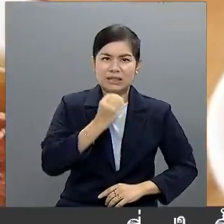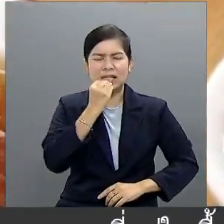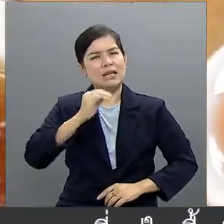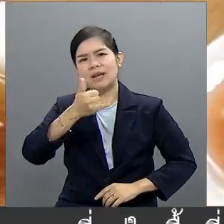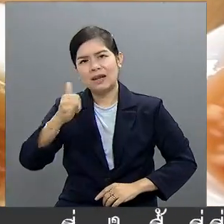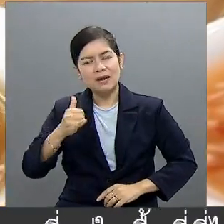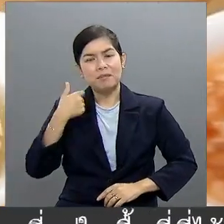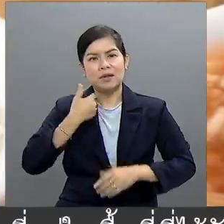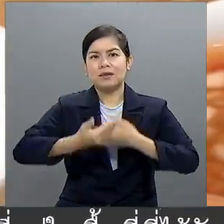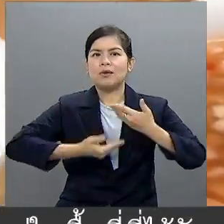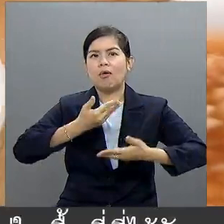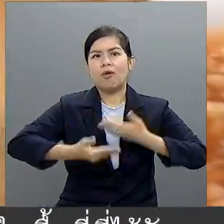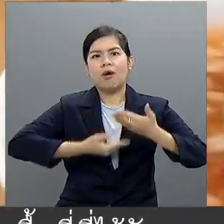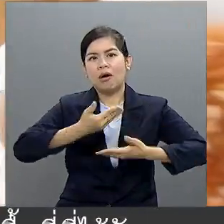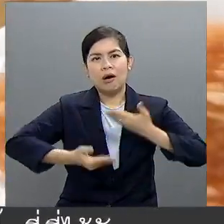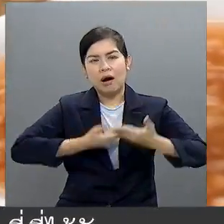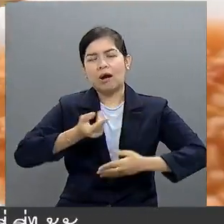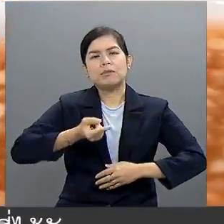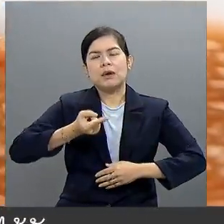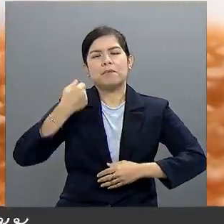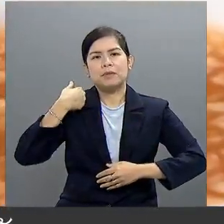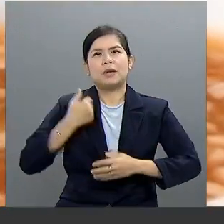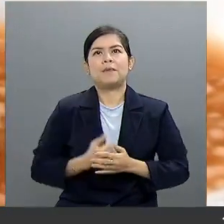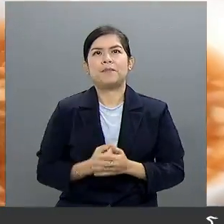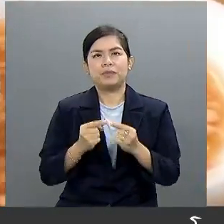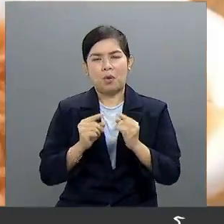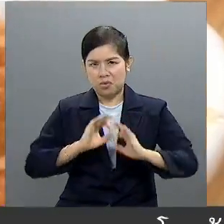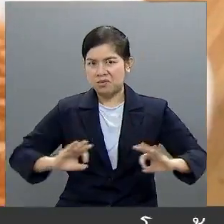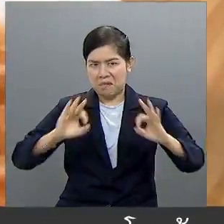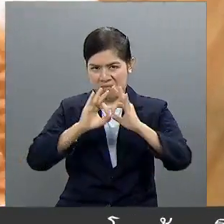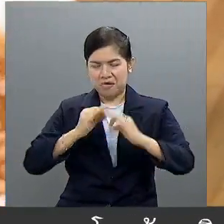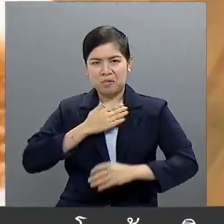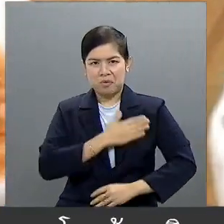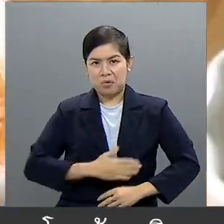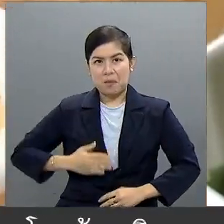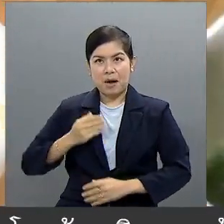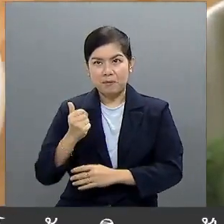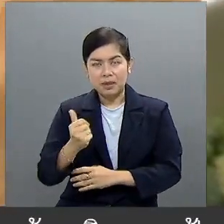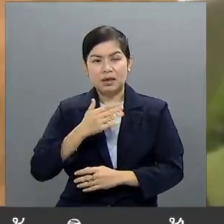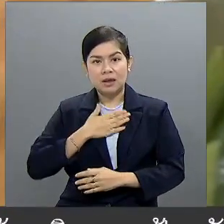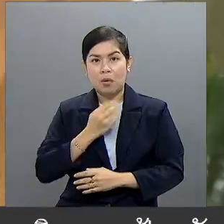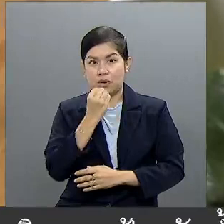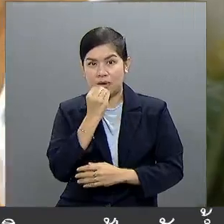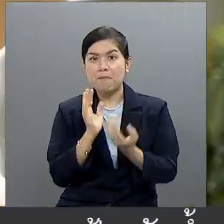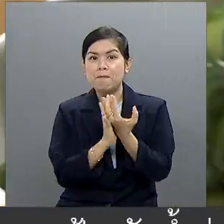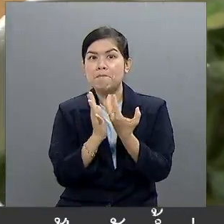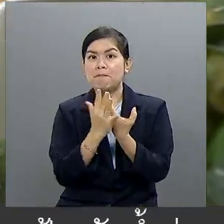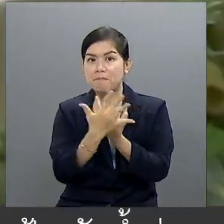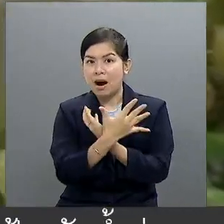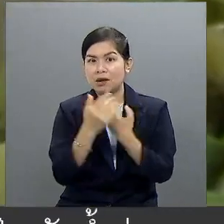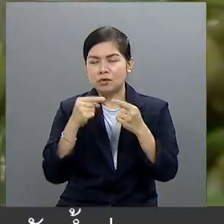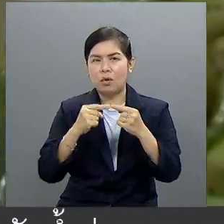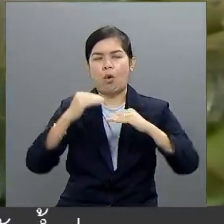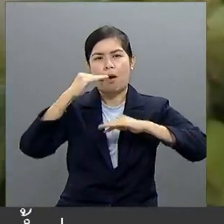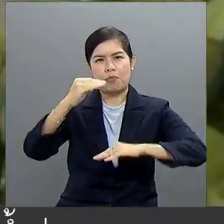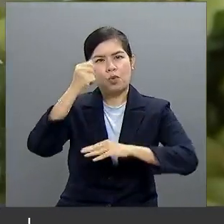ล้วก็เป็นเมนูที่ดีต่อสุขภาพของเราเพราะว่าเป็นเมนูที่ทำให้เราสามารถกินผักได้ครบวันละ400กรัมเพราะในแต่ละจ